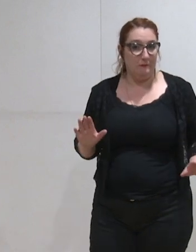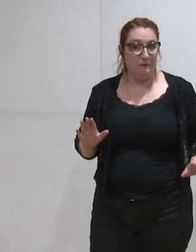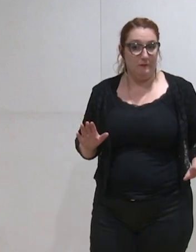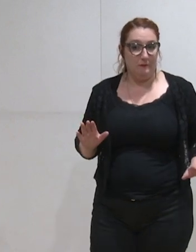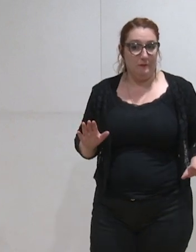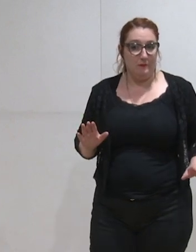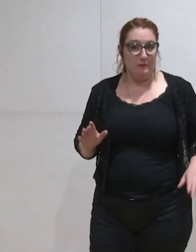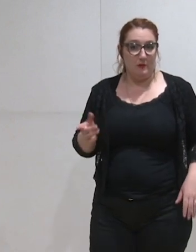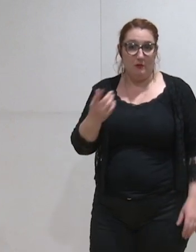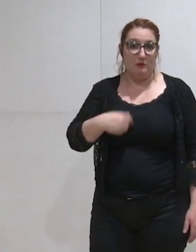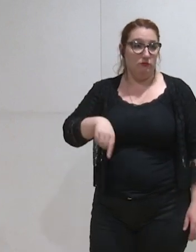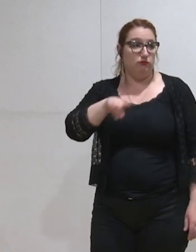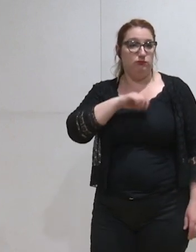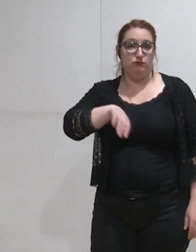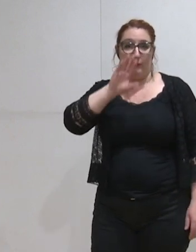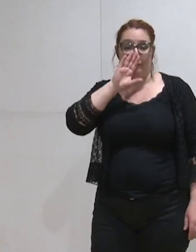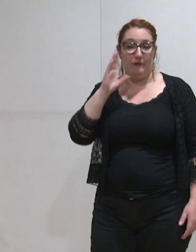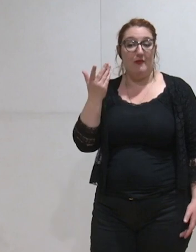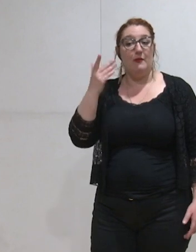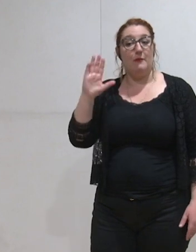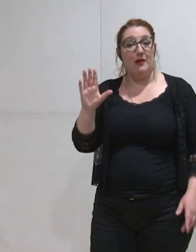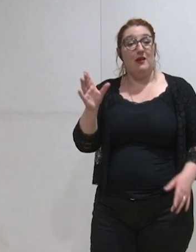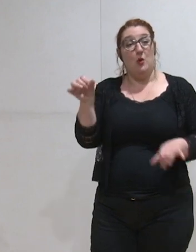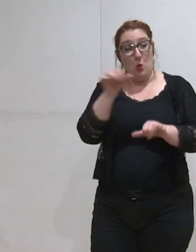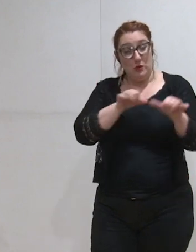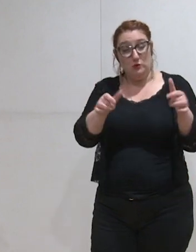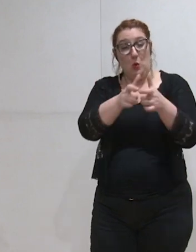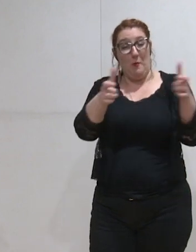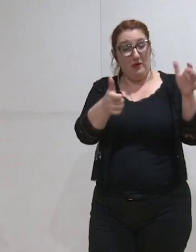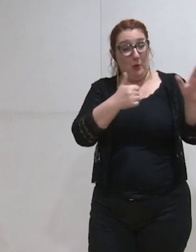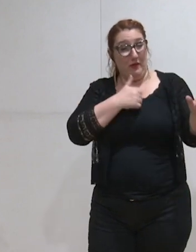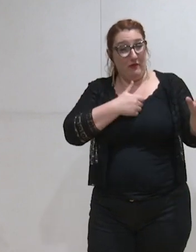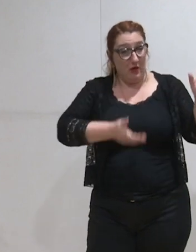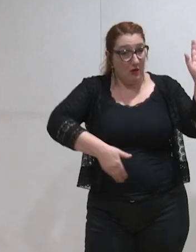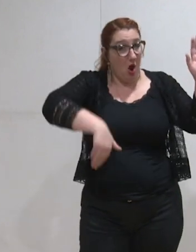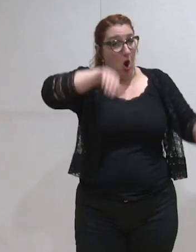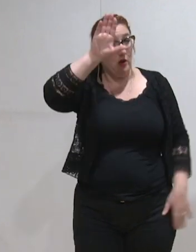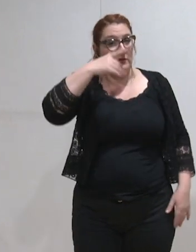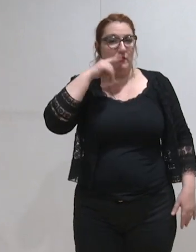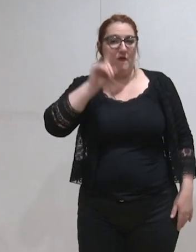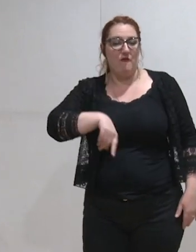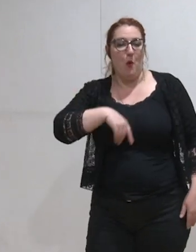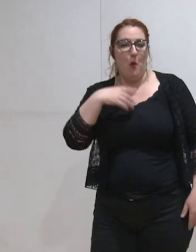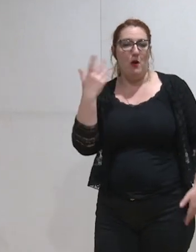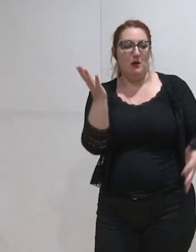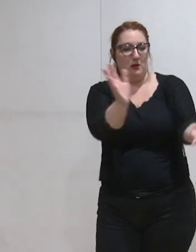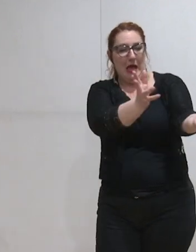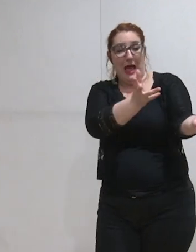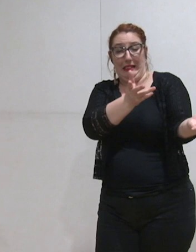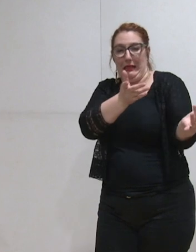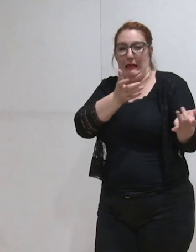tout nous restera sur le dos mais pour qu'on ait un opérateur privé va falloir dérouler le tapis rouge et ça ne sera pas